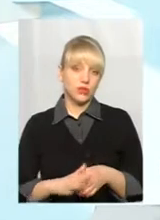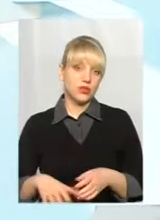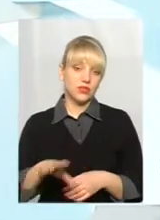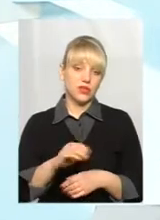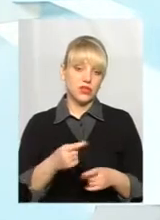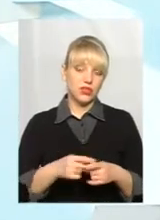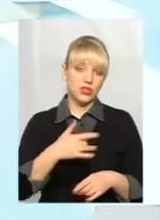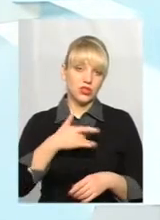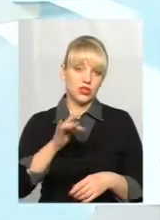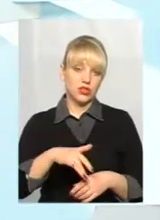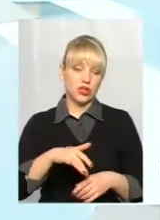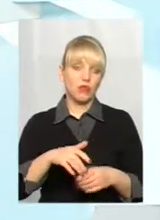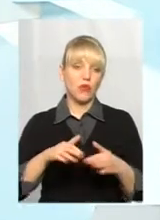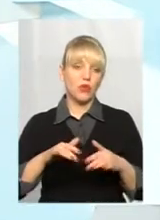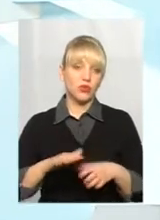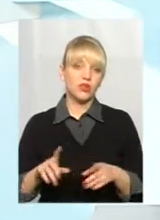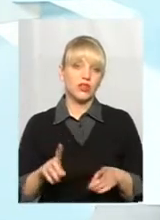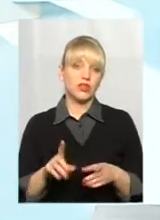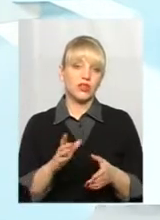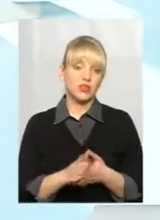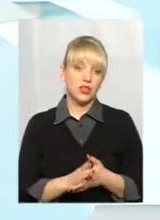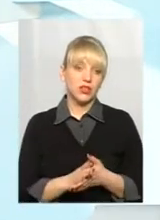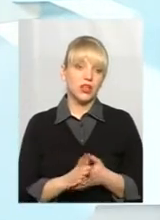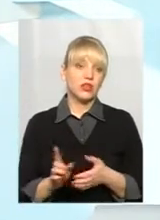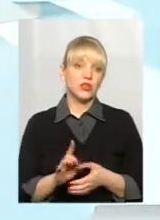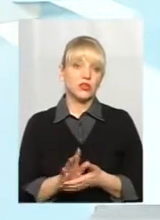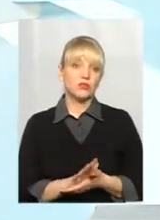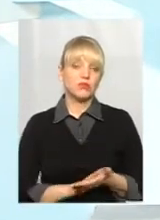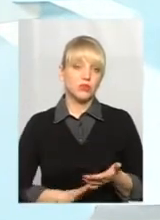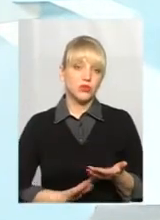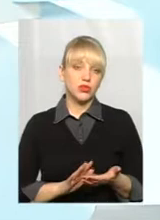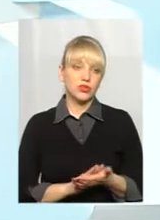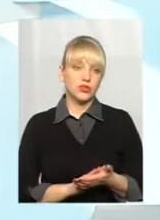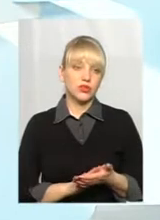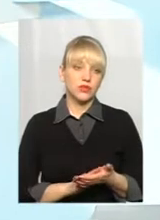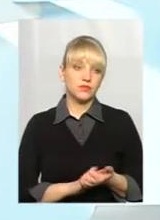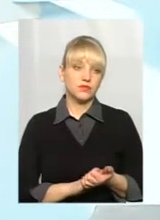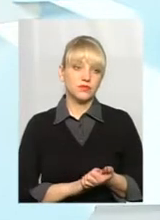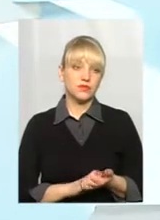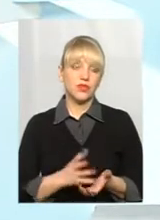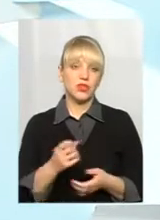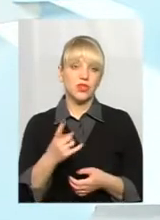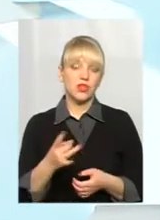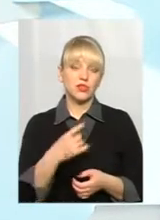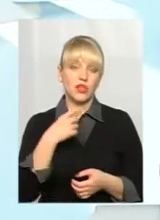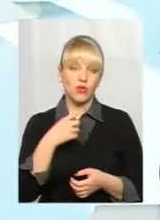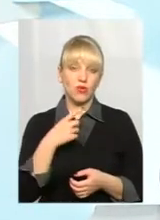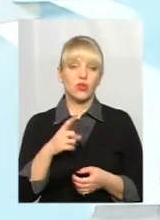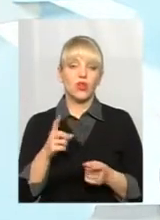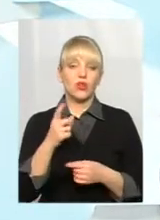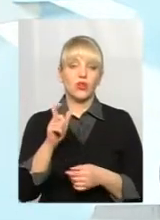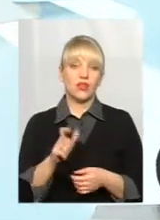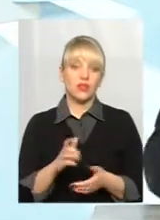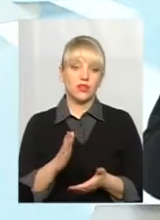оці жорсткі процедури, які є, щоб ніхто потім не перекреслив. Тому що я ще раз наголошую, одна людина сьогодні має